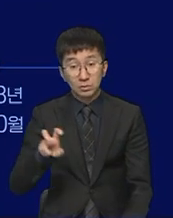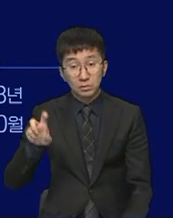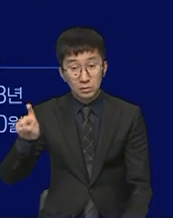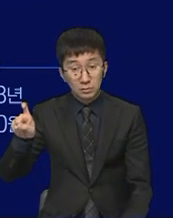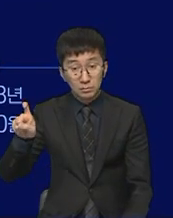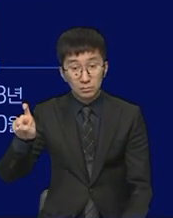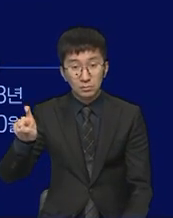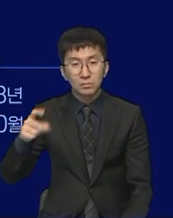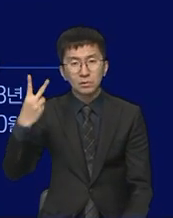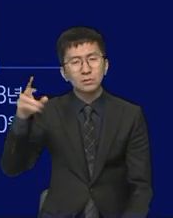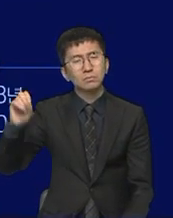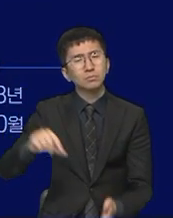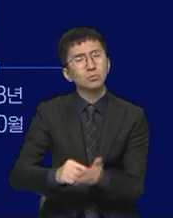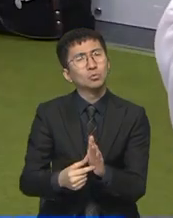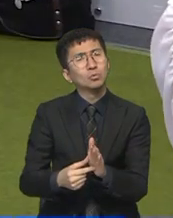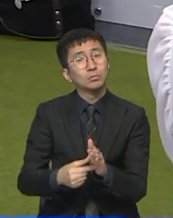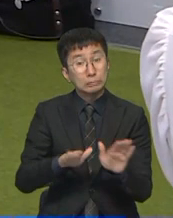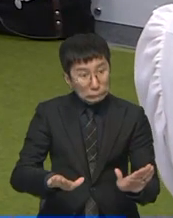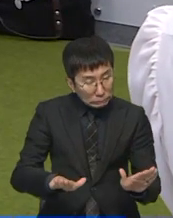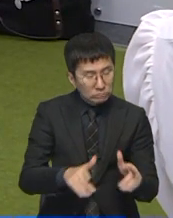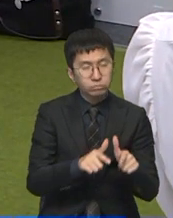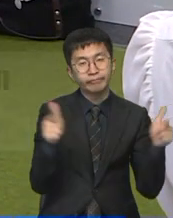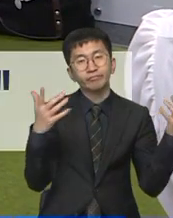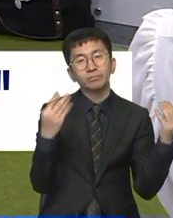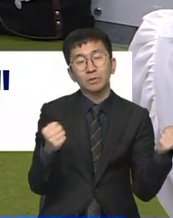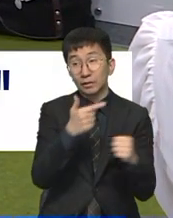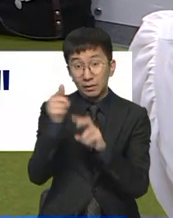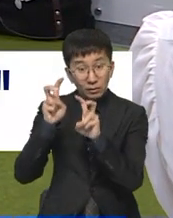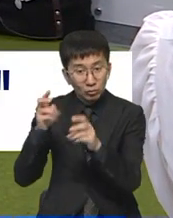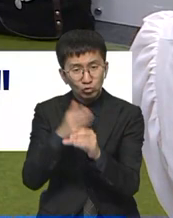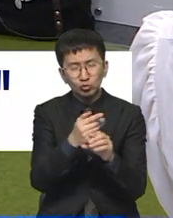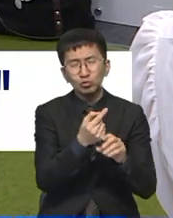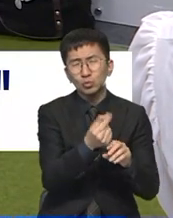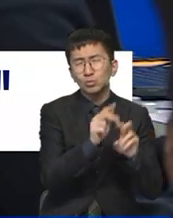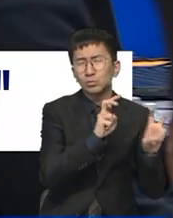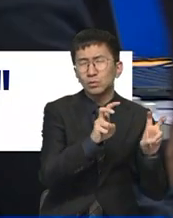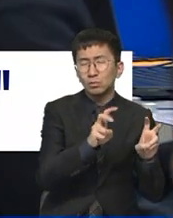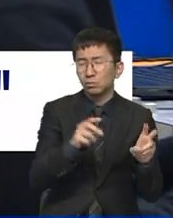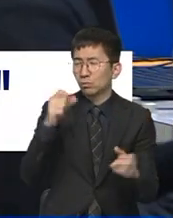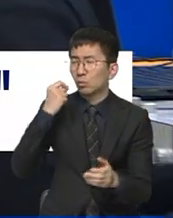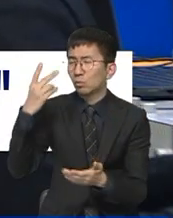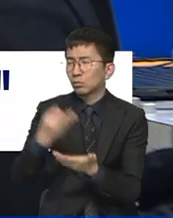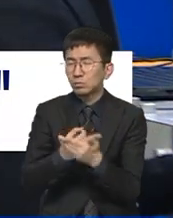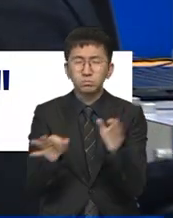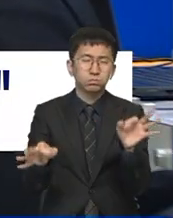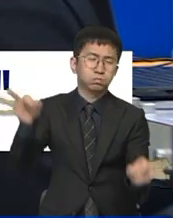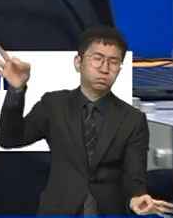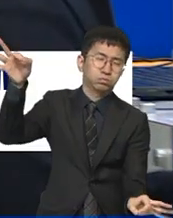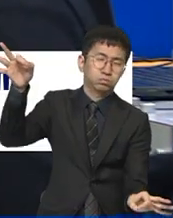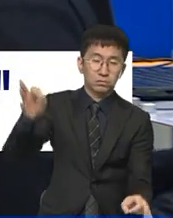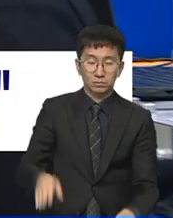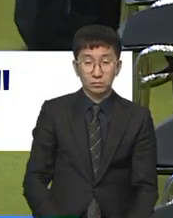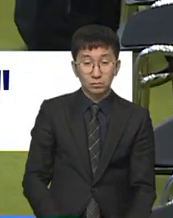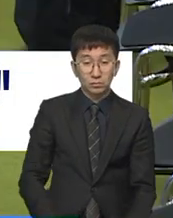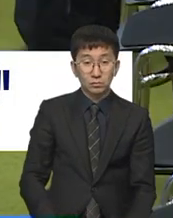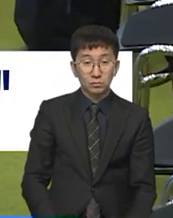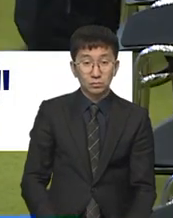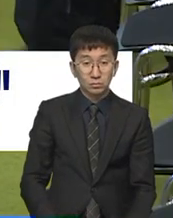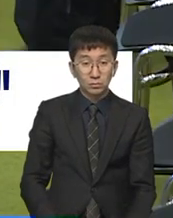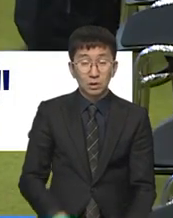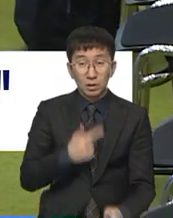비중은 2%대였습니다. 대기업과 중소기업 간 임금 격차가 큰 상황에서 수시 채용, 경력 채용이